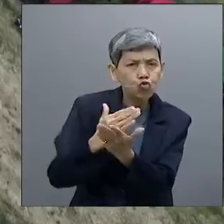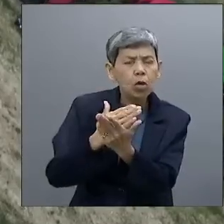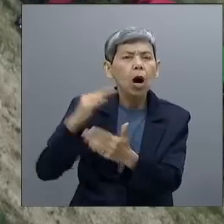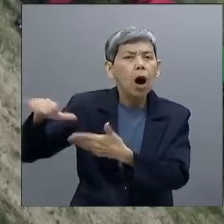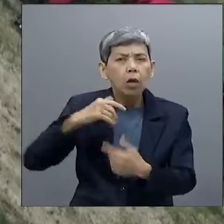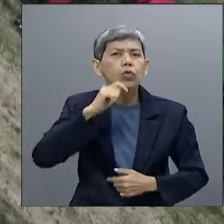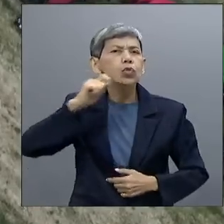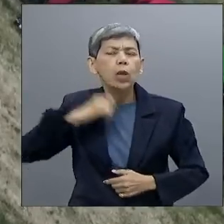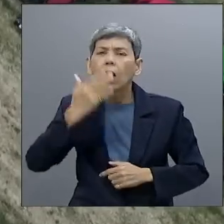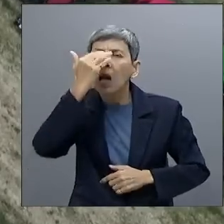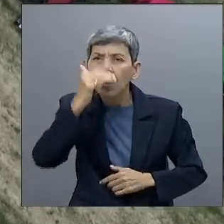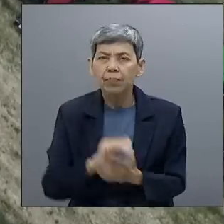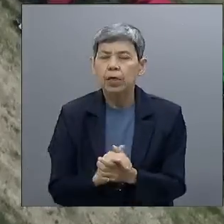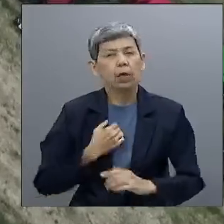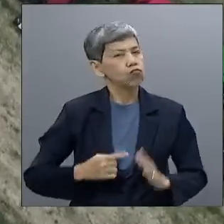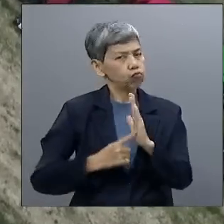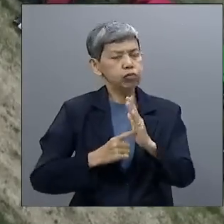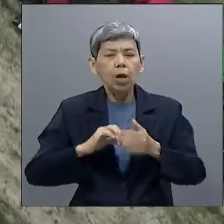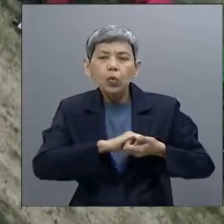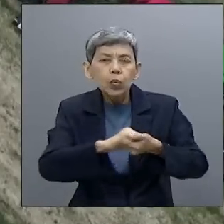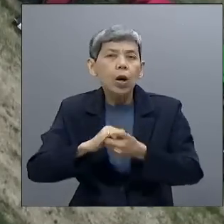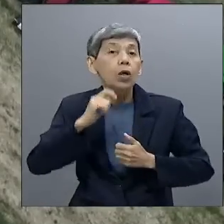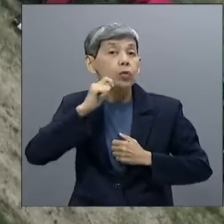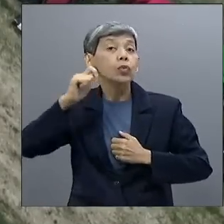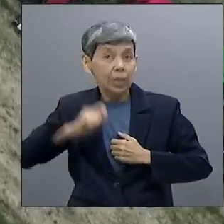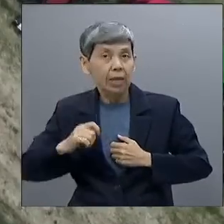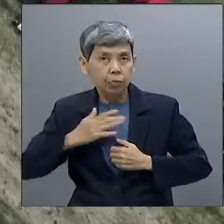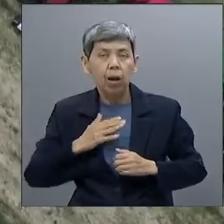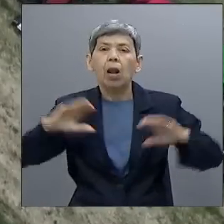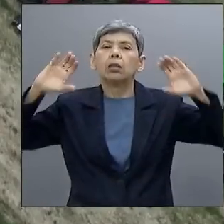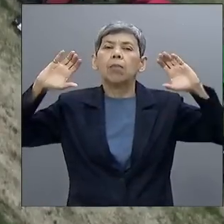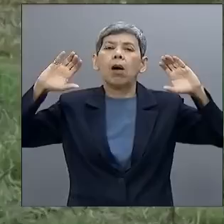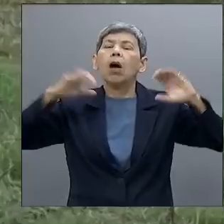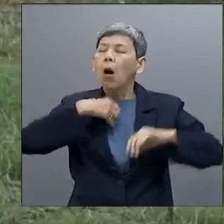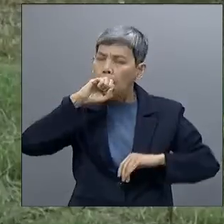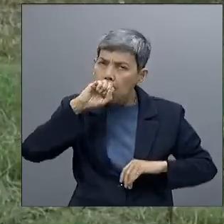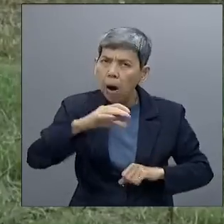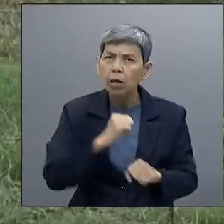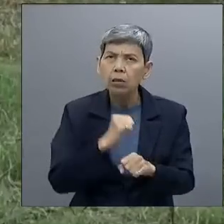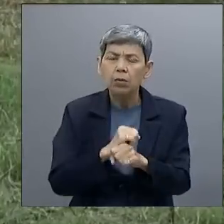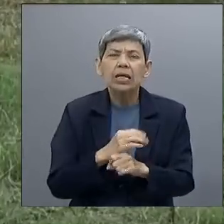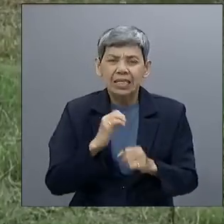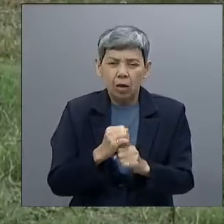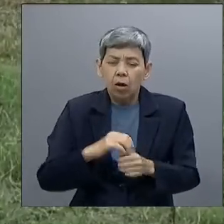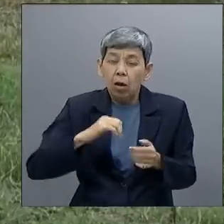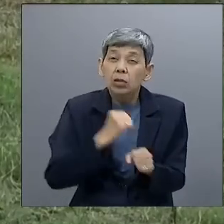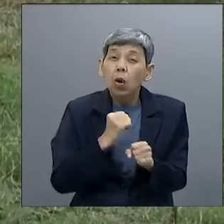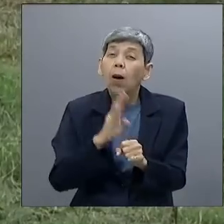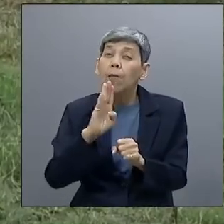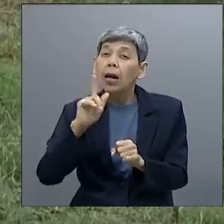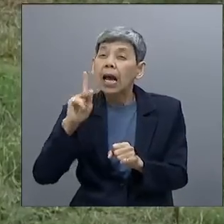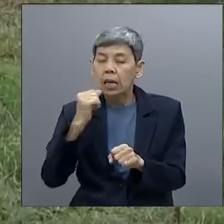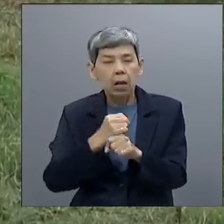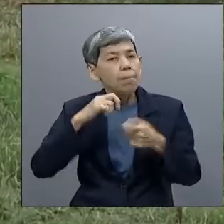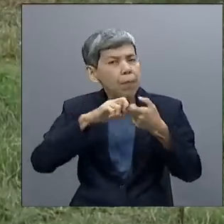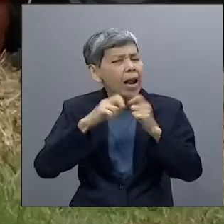โดยให้เหตุผลว่าเพื่อแสดงความเป็นหนึ่งเดียวกับยูเครนรัฐบาลที่เขามั่นว่าผู้ผลิตสินค้าเกษตรของบัลแกเรียจะไม่ได้